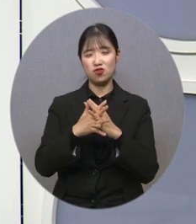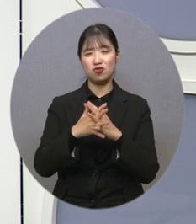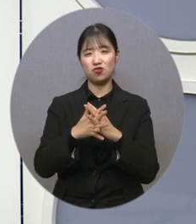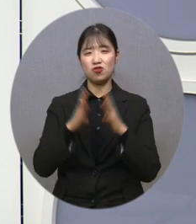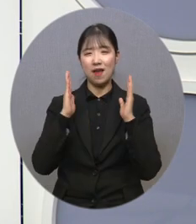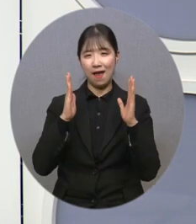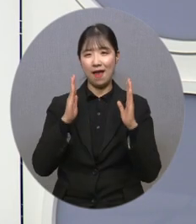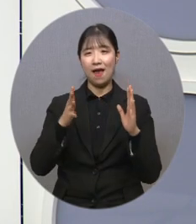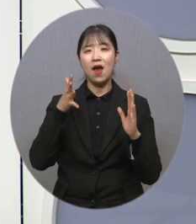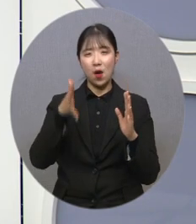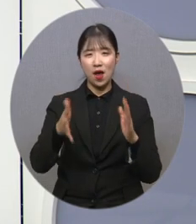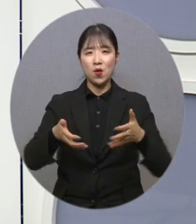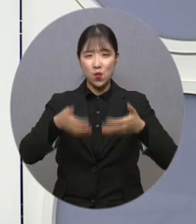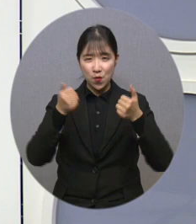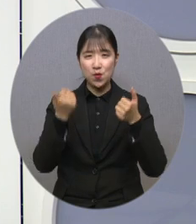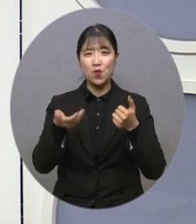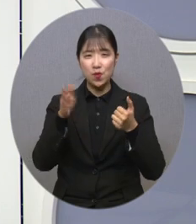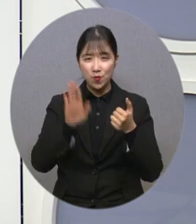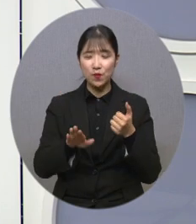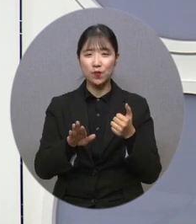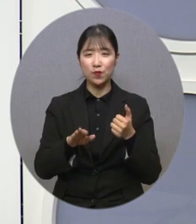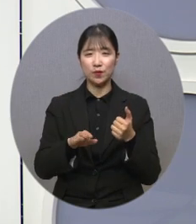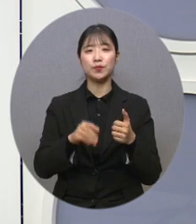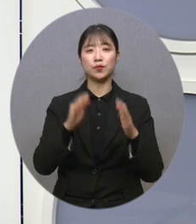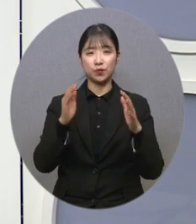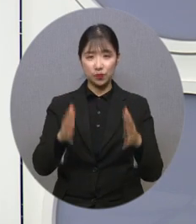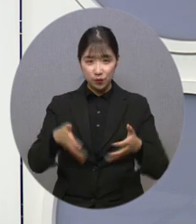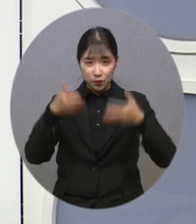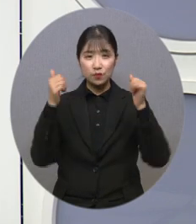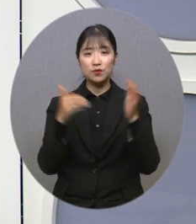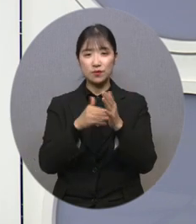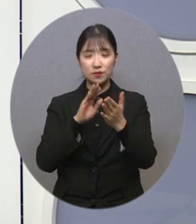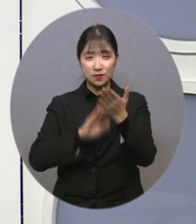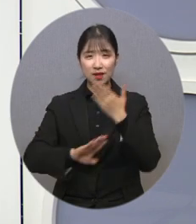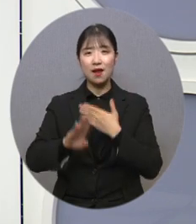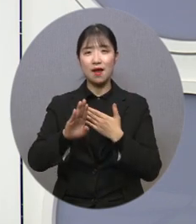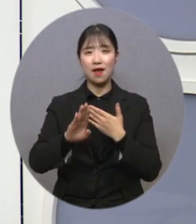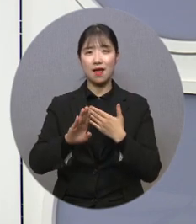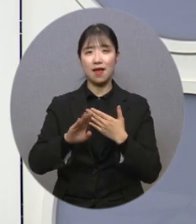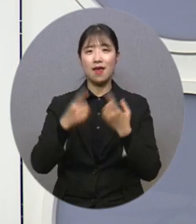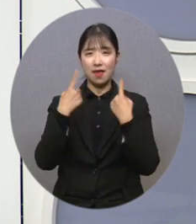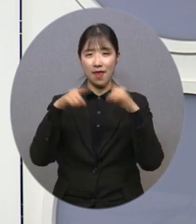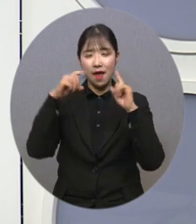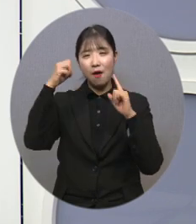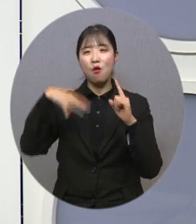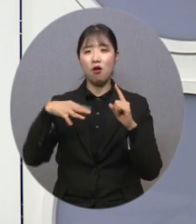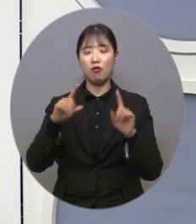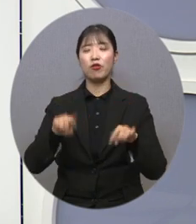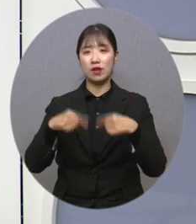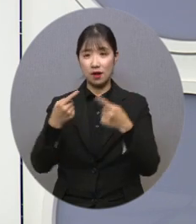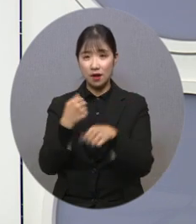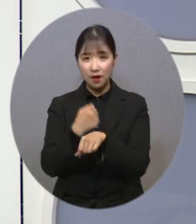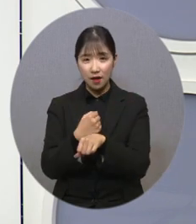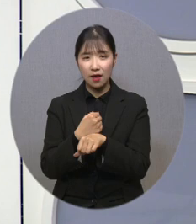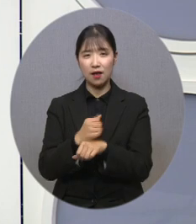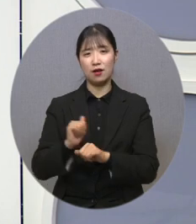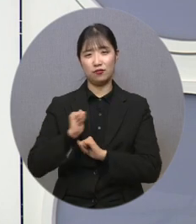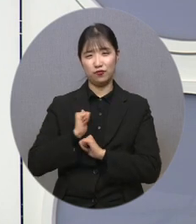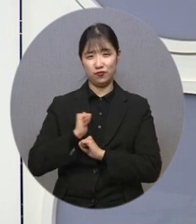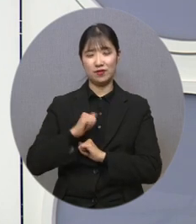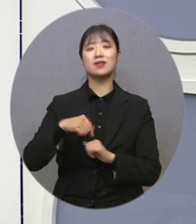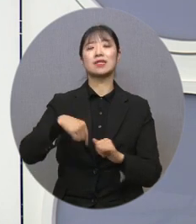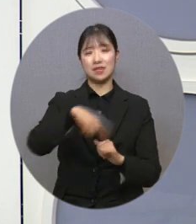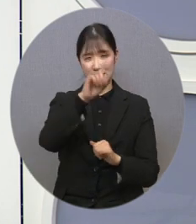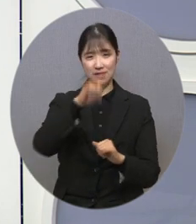나오기 나왔는데 네. 건축학과를 졸업하고 이제 대학원에 가면서 제가 군대를 그 사이에